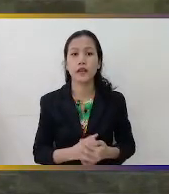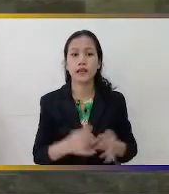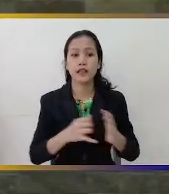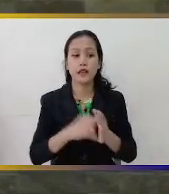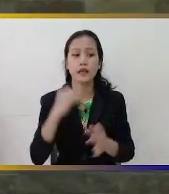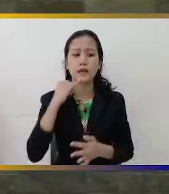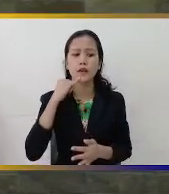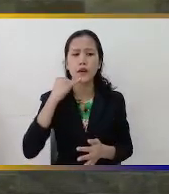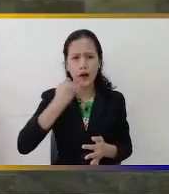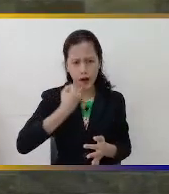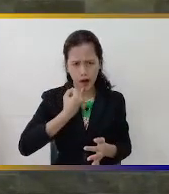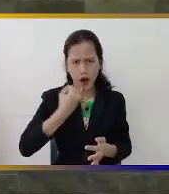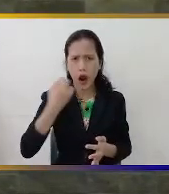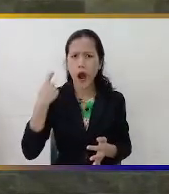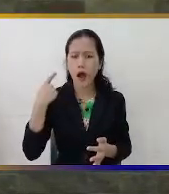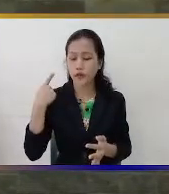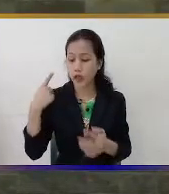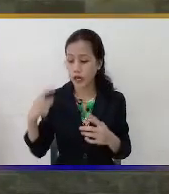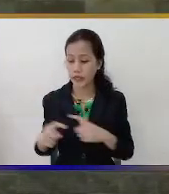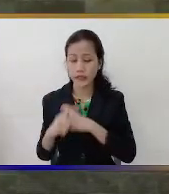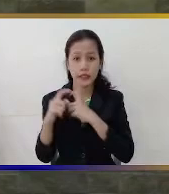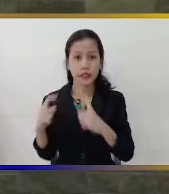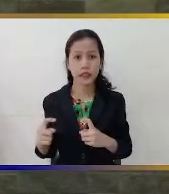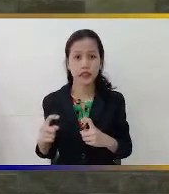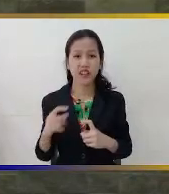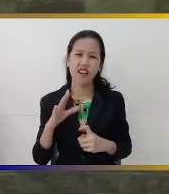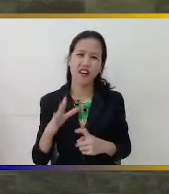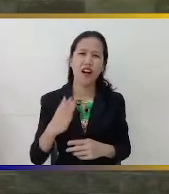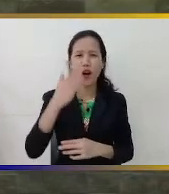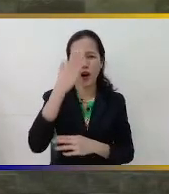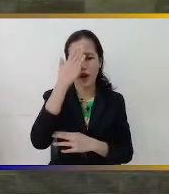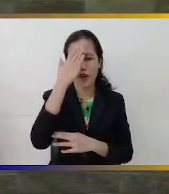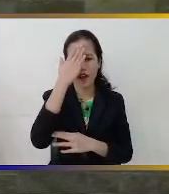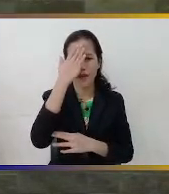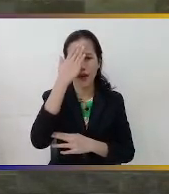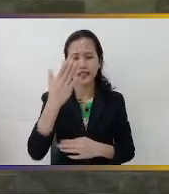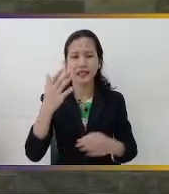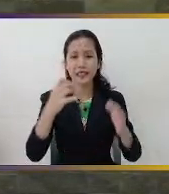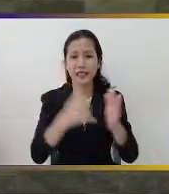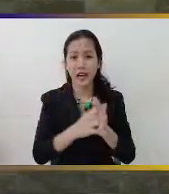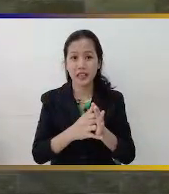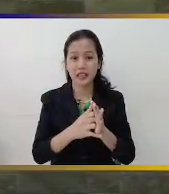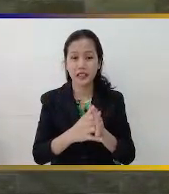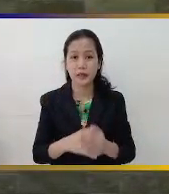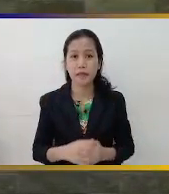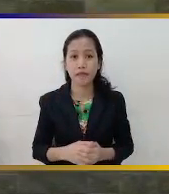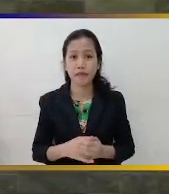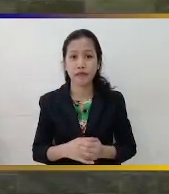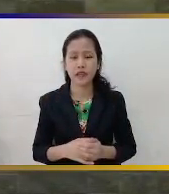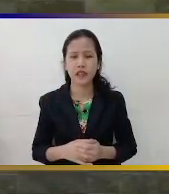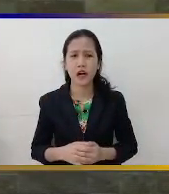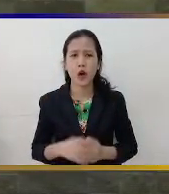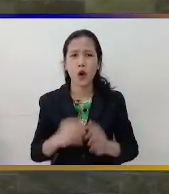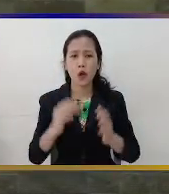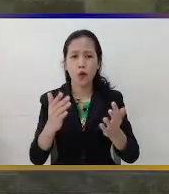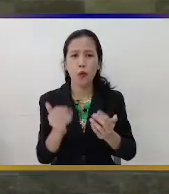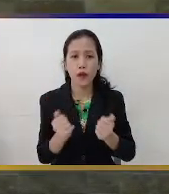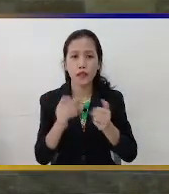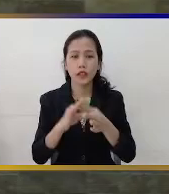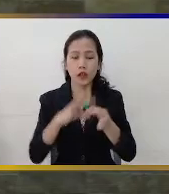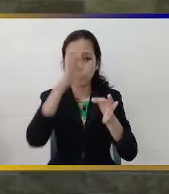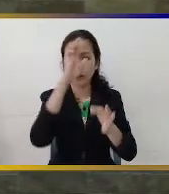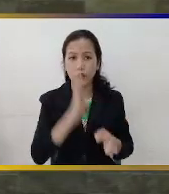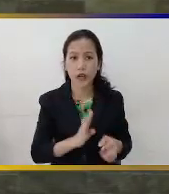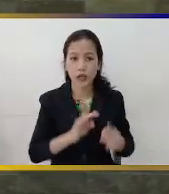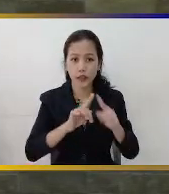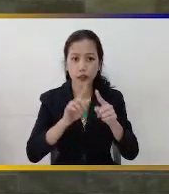po sila nagkakaroon ng kasalanan. Okay, alam naman po natin ang gustong mangyari ng Diyos para po sa